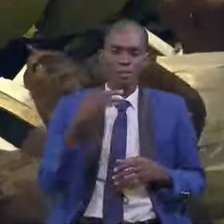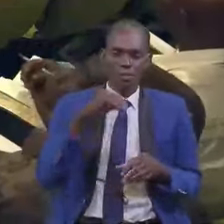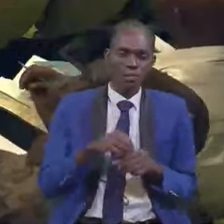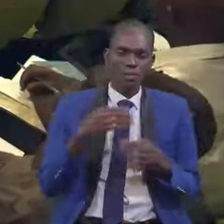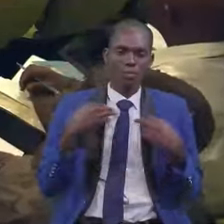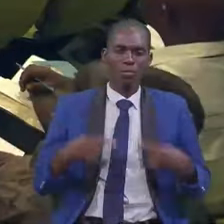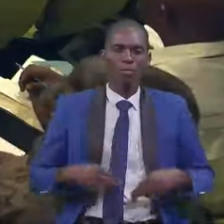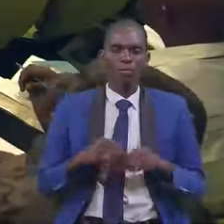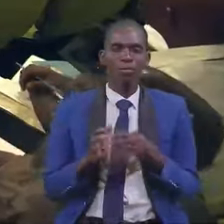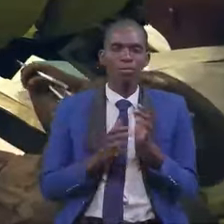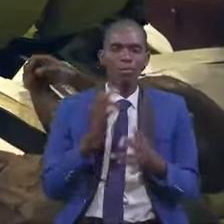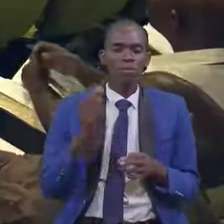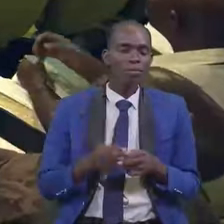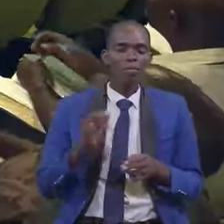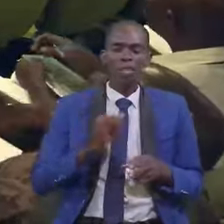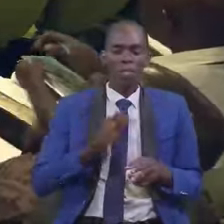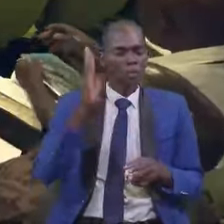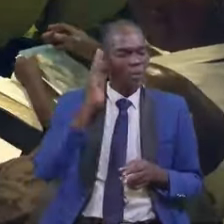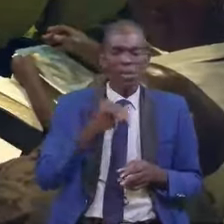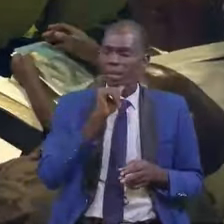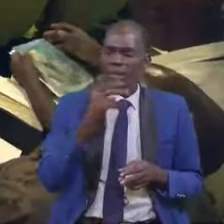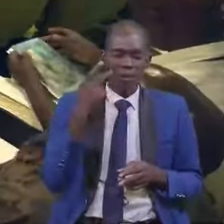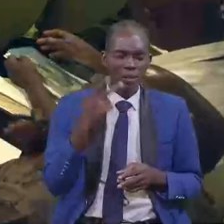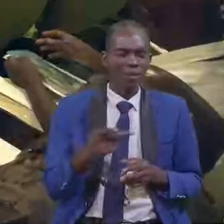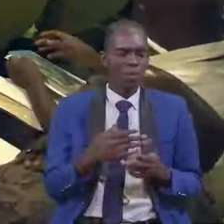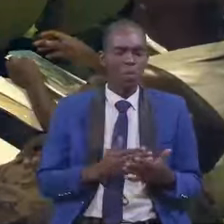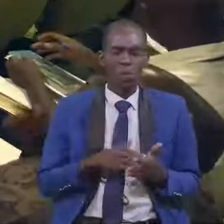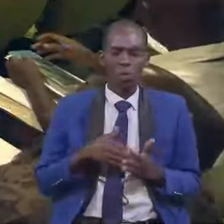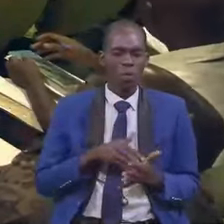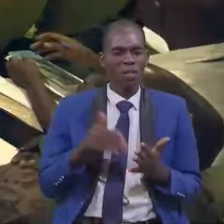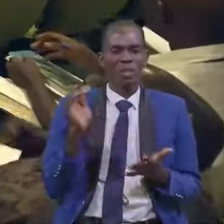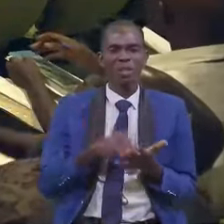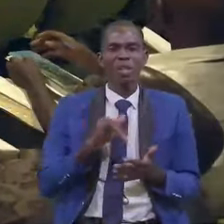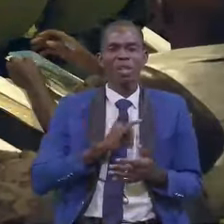ne vais plus vous voir faible. Je ne vous verrai plus malade.